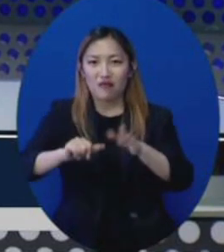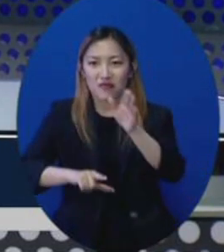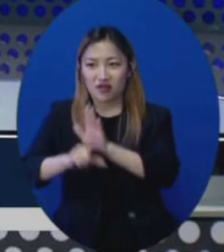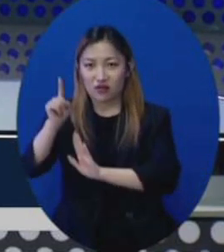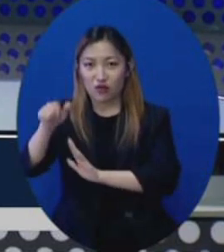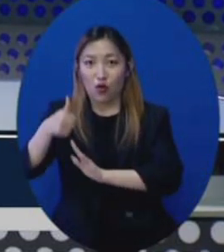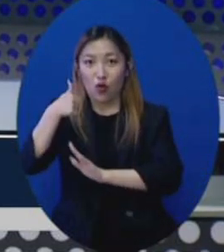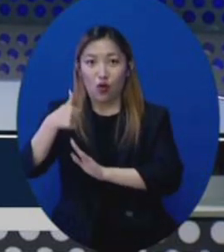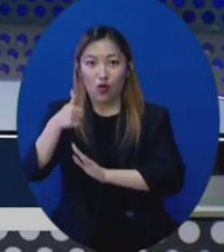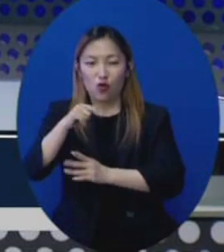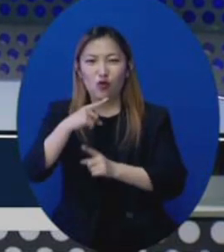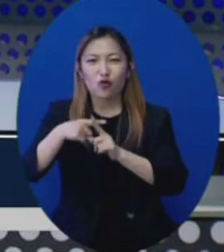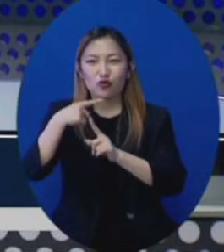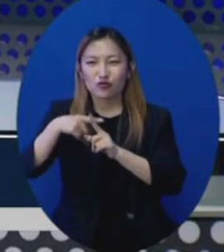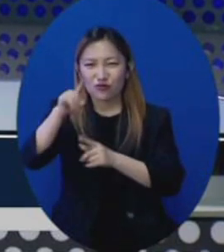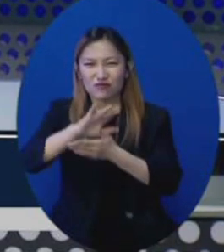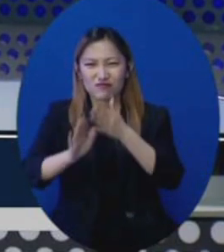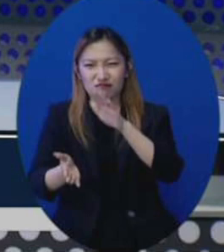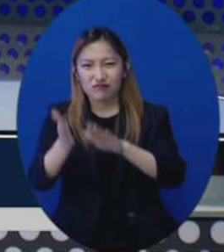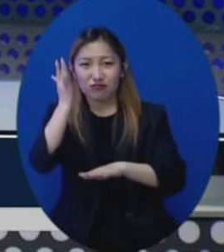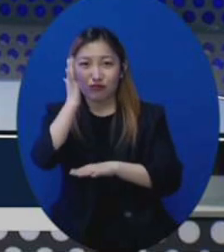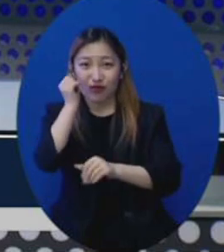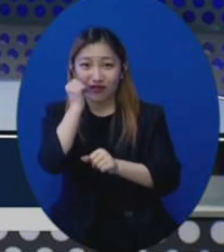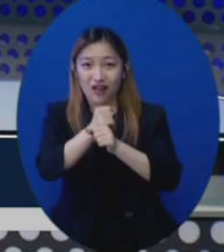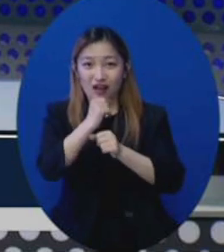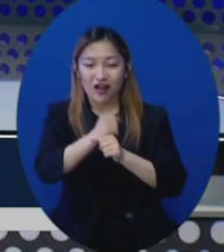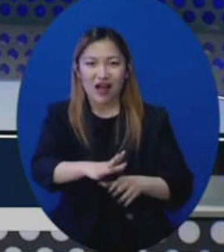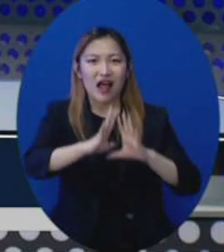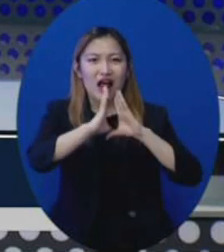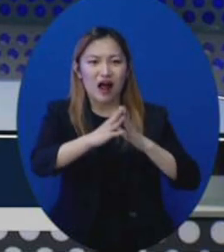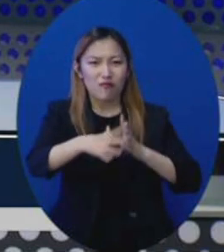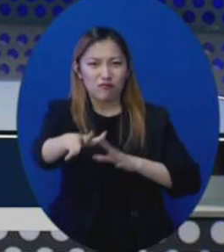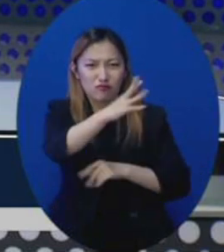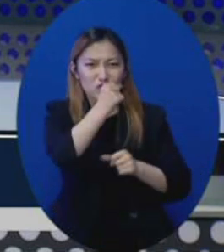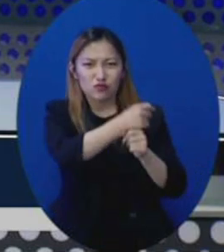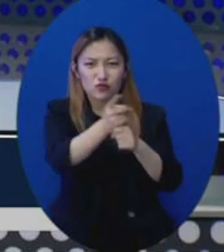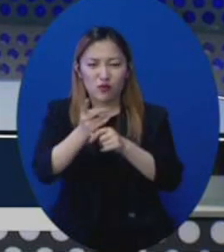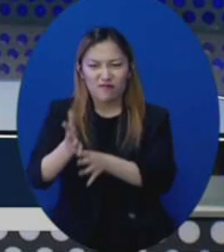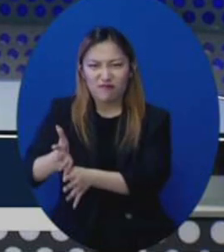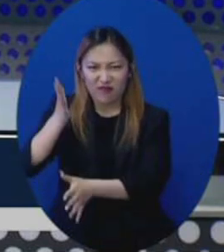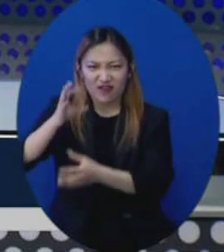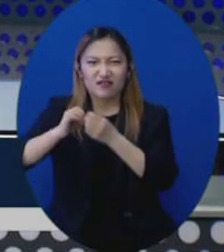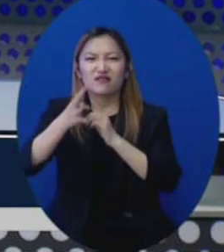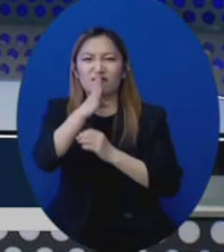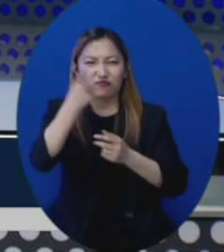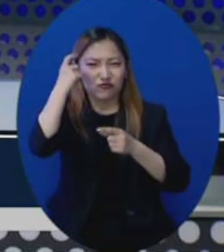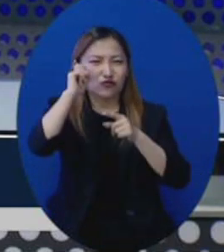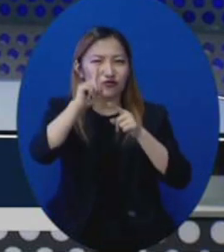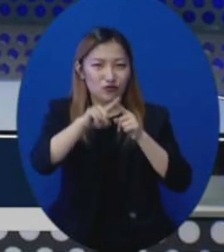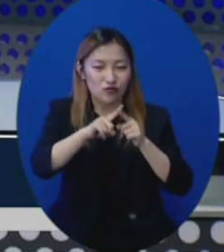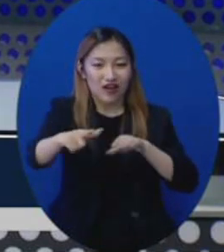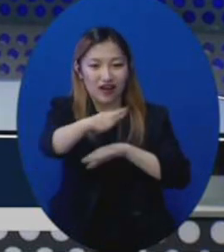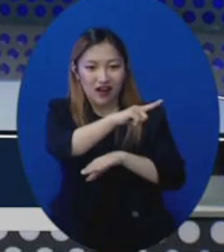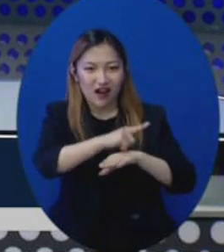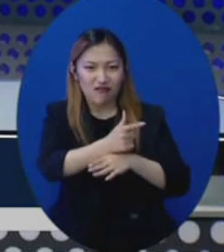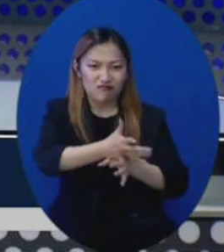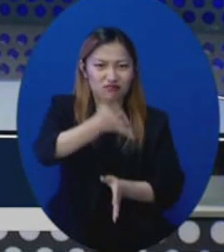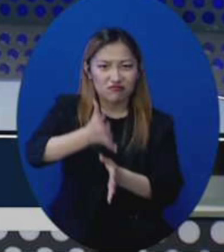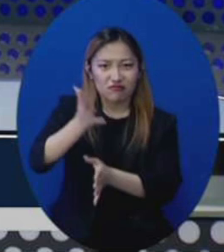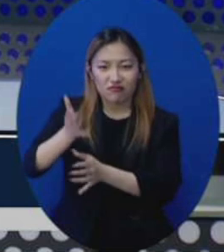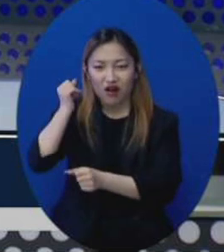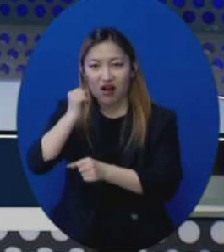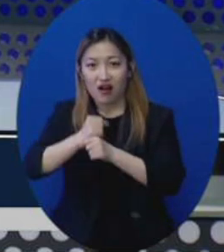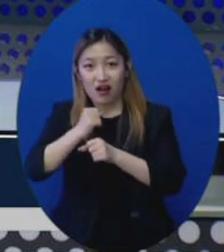хувьд хөдөөгийн сэргэлтийн бодлогын хүрээнд 10,000 айлын орон сууц барих зорилт дэвшүүлж газар зохион байгуулалт дэд бүтэц бүтээн